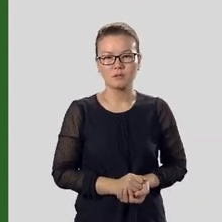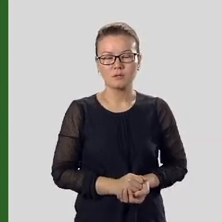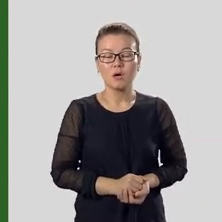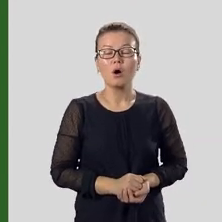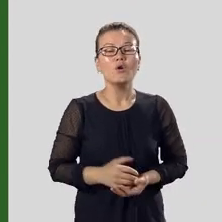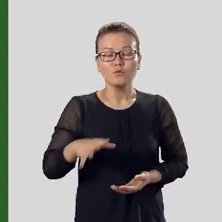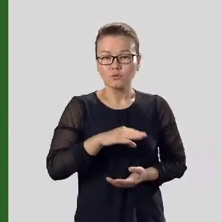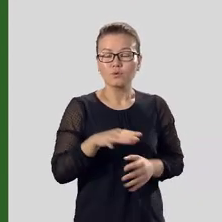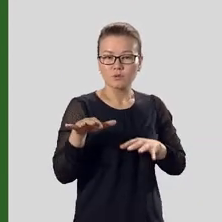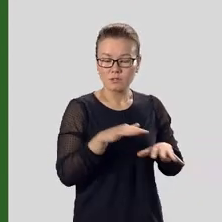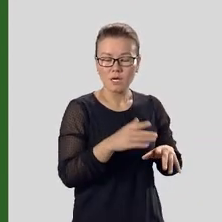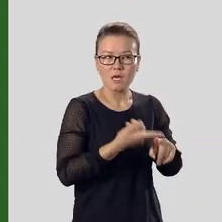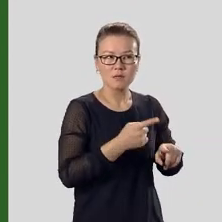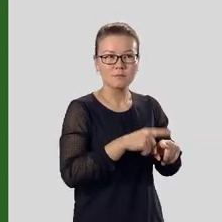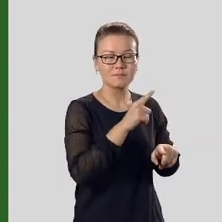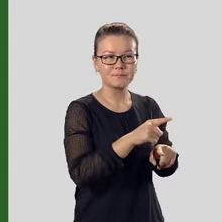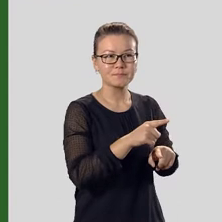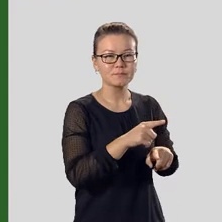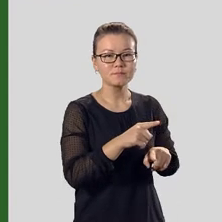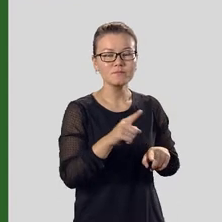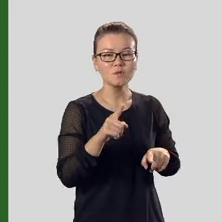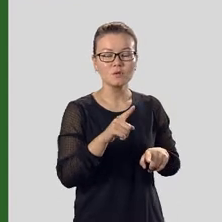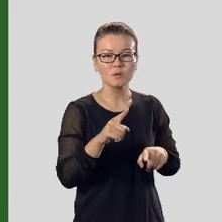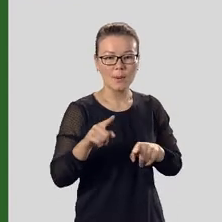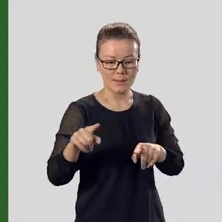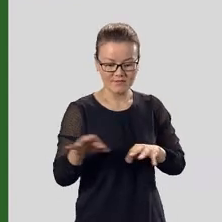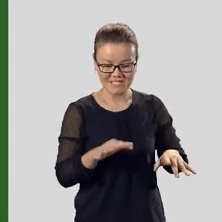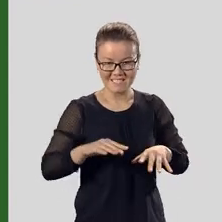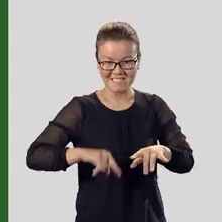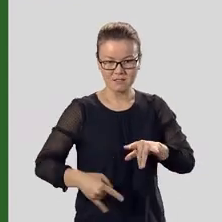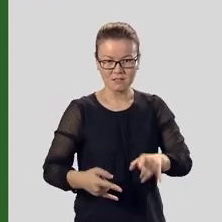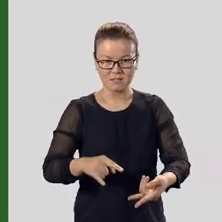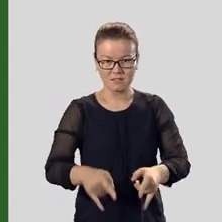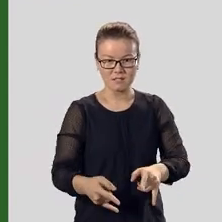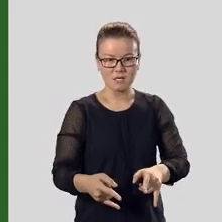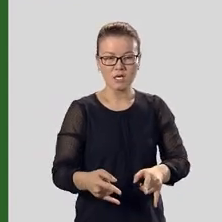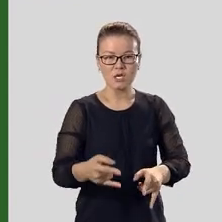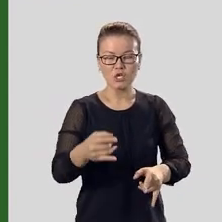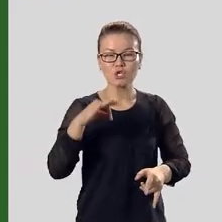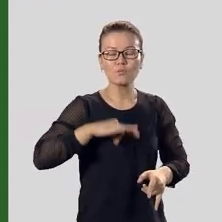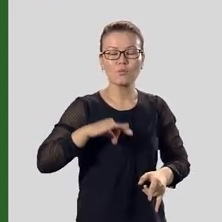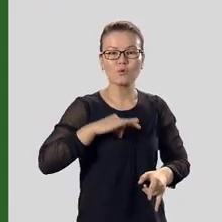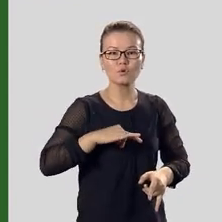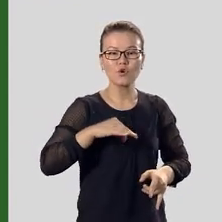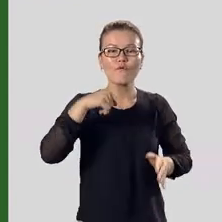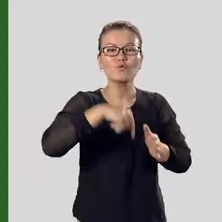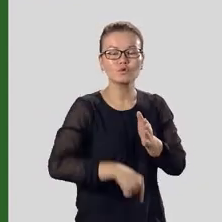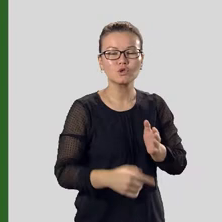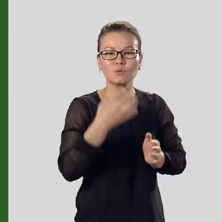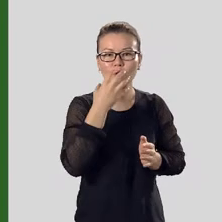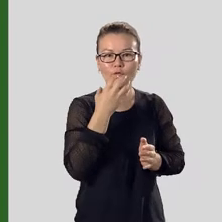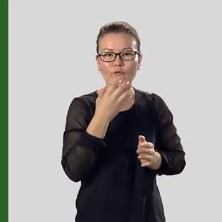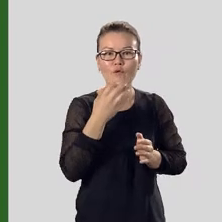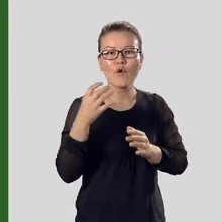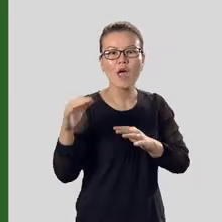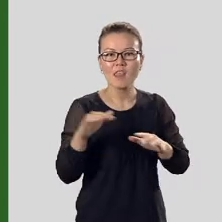Все дело в том, что движение тектонических плит использует внутреннюю тепловую энергию.